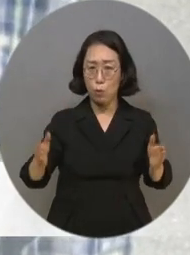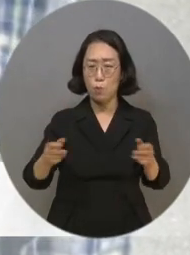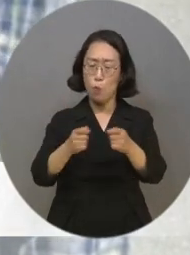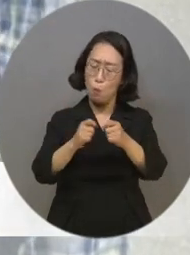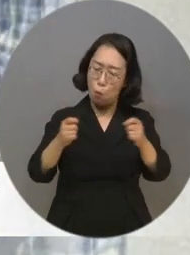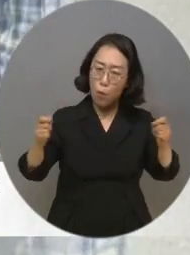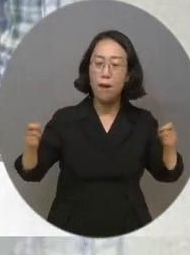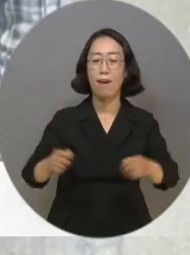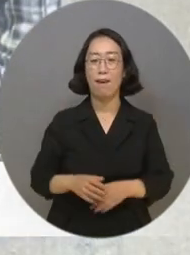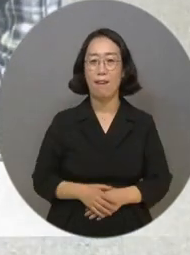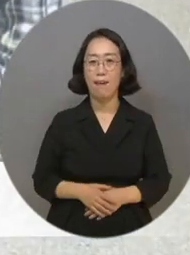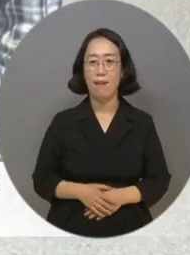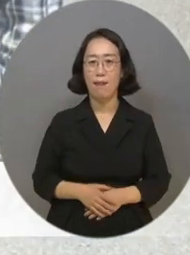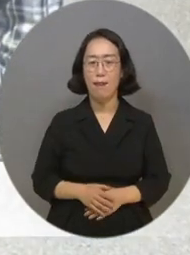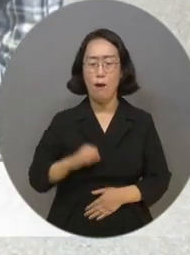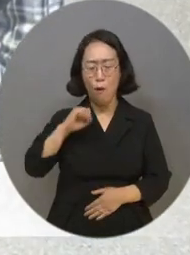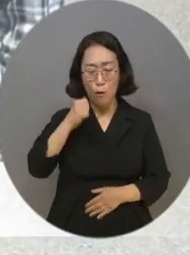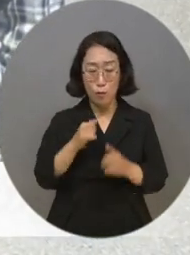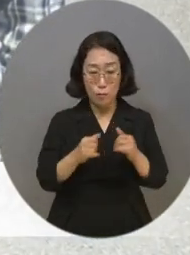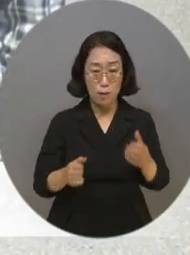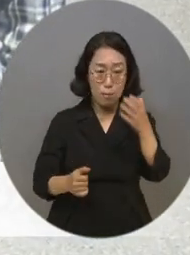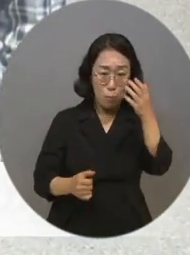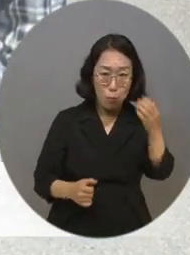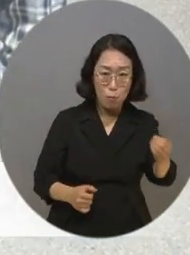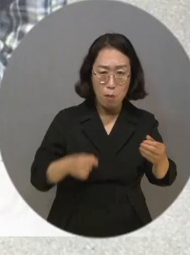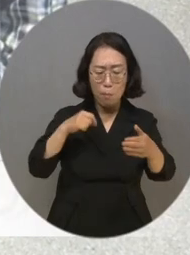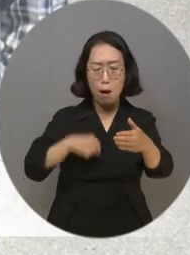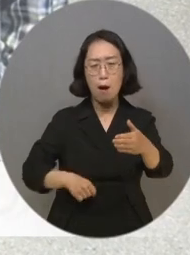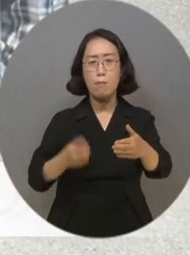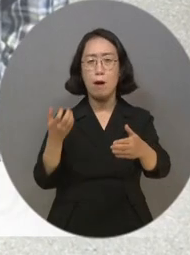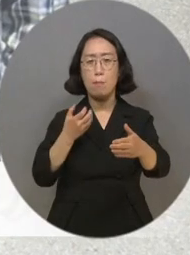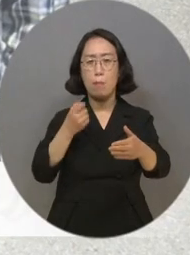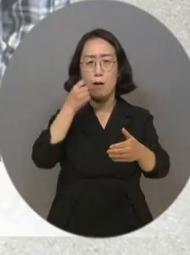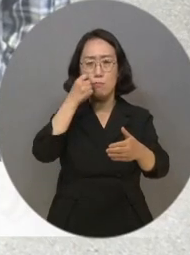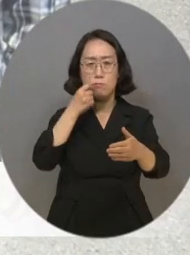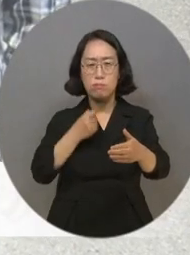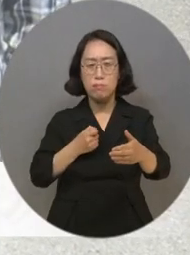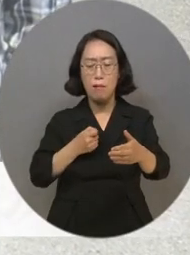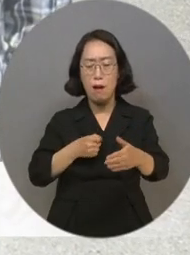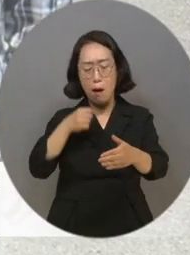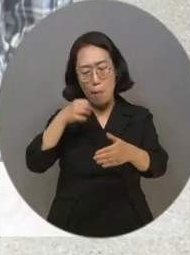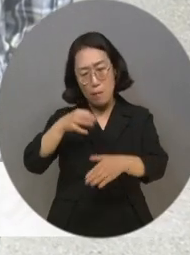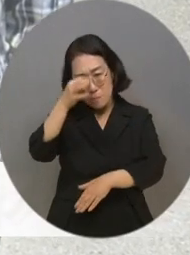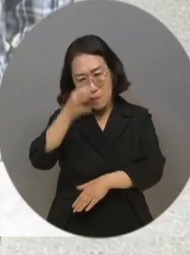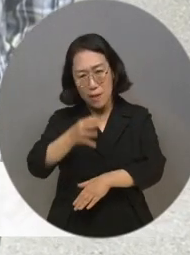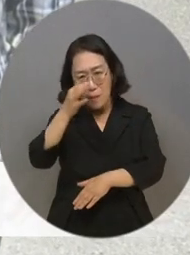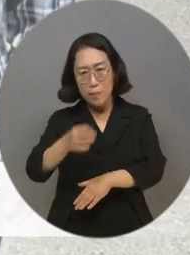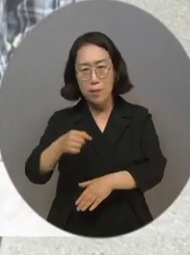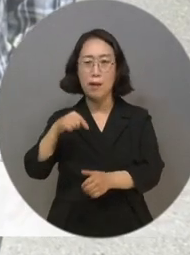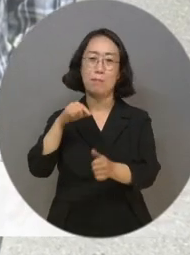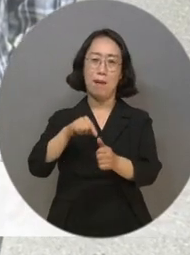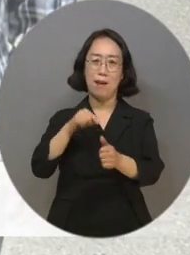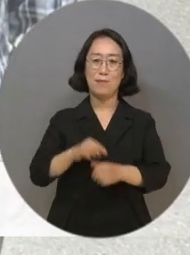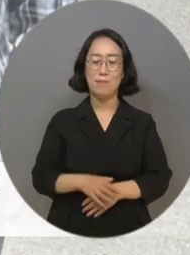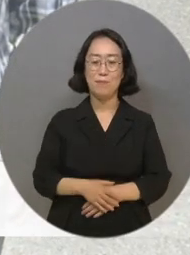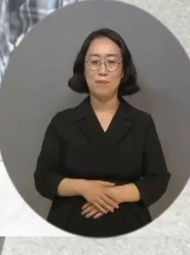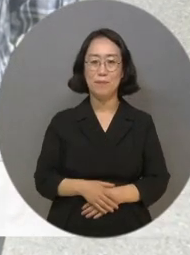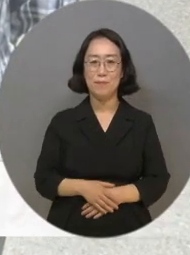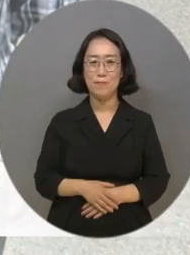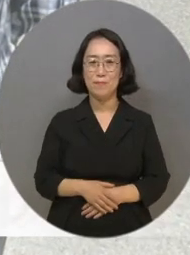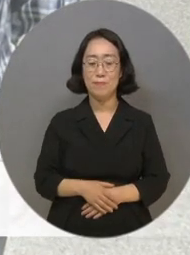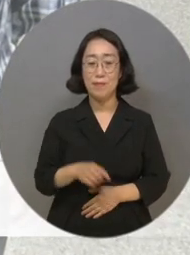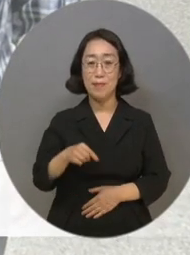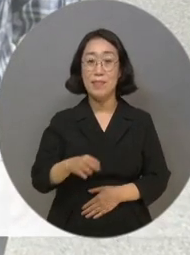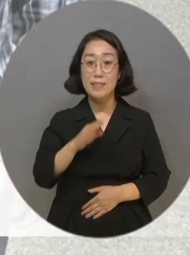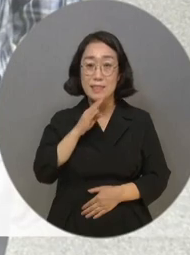넘었습니다. 어려운 사람을 보면 가진 것을 주지 못해 되레 미안한 마음이라는 박승희 농부.